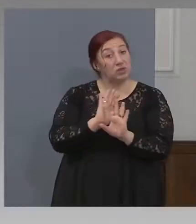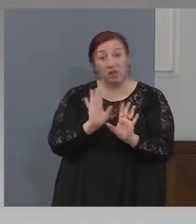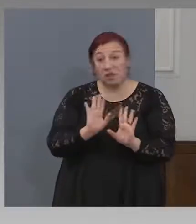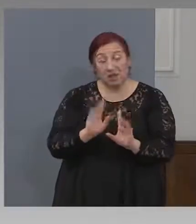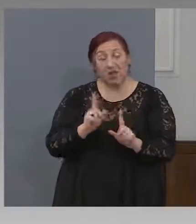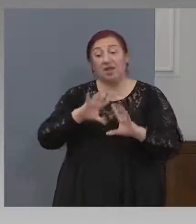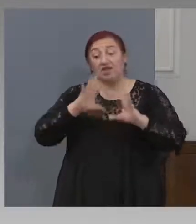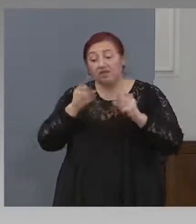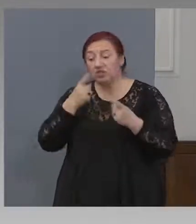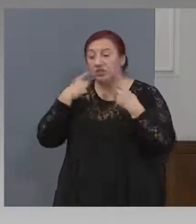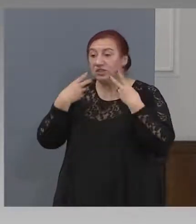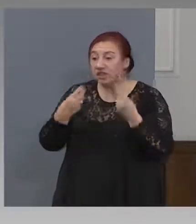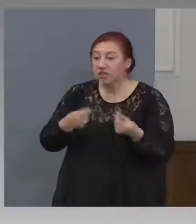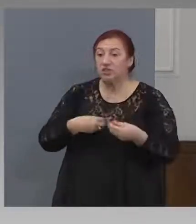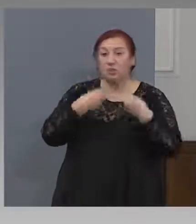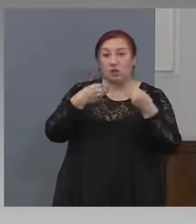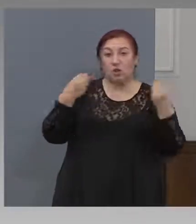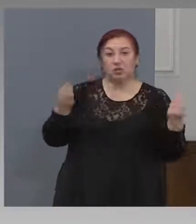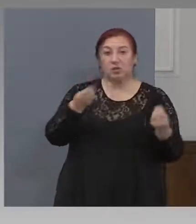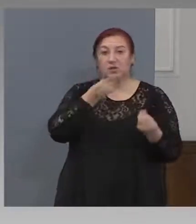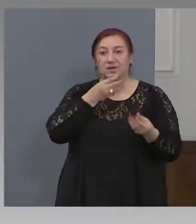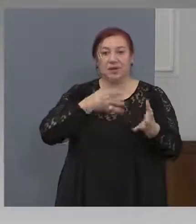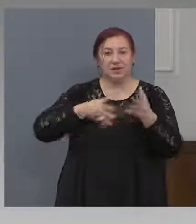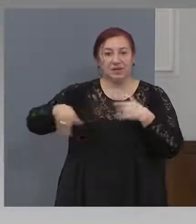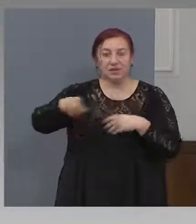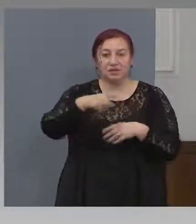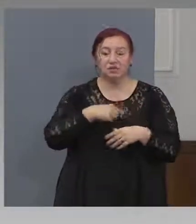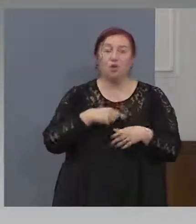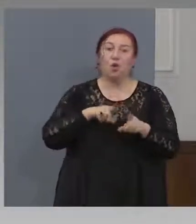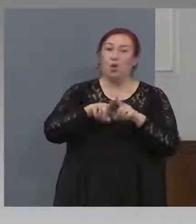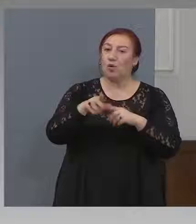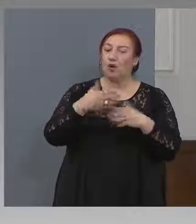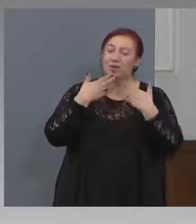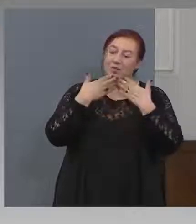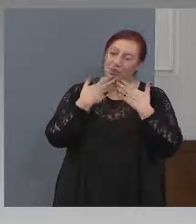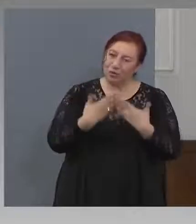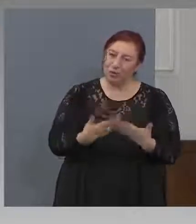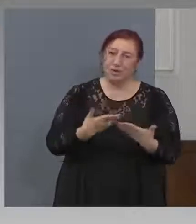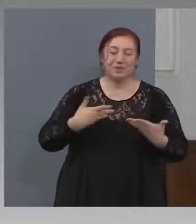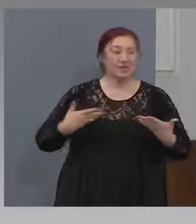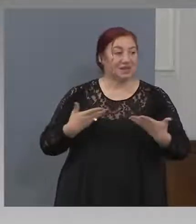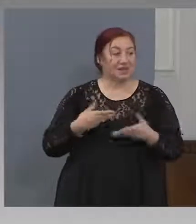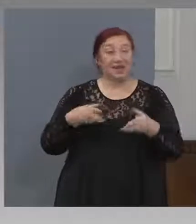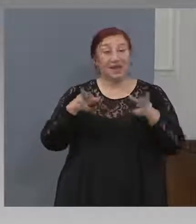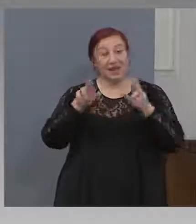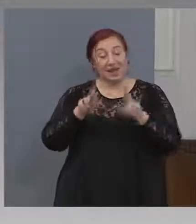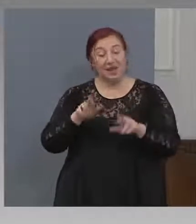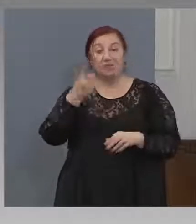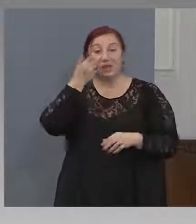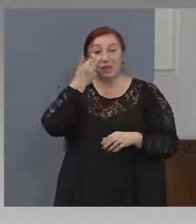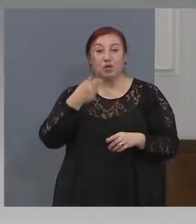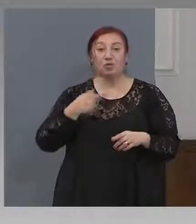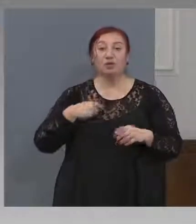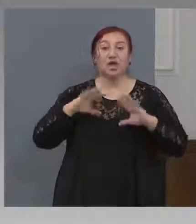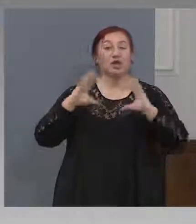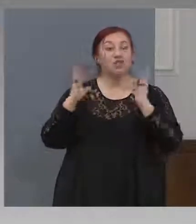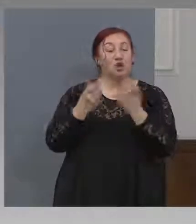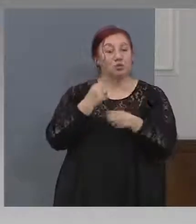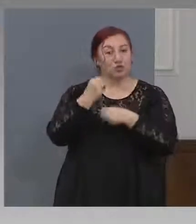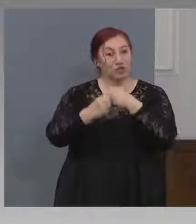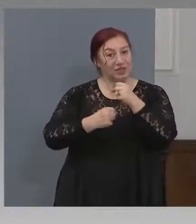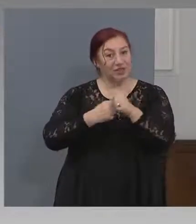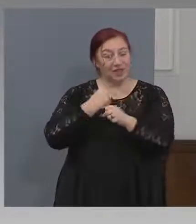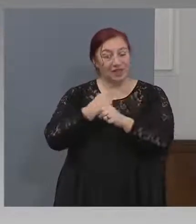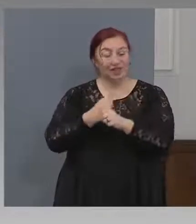на продоволствието за населението. Колеги, благодарим ви за интереса. Надяваме се наистина на ефект от нашите общи дейности